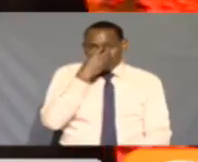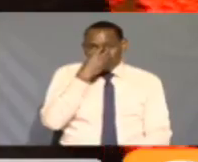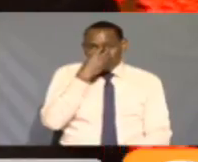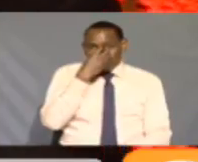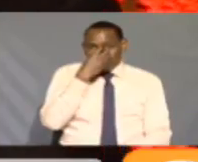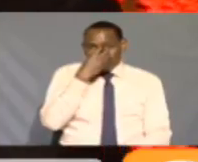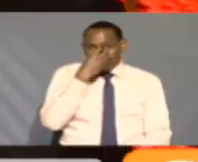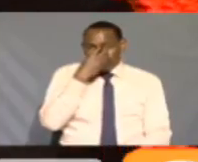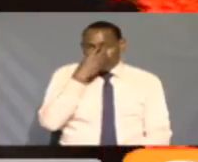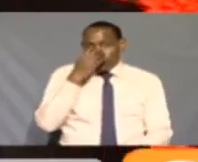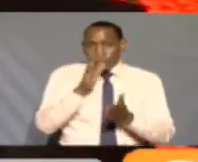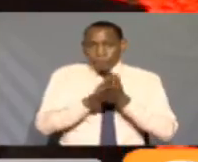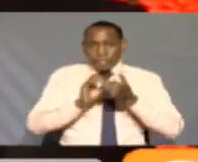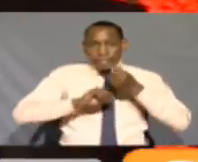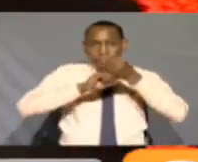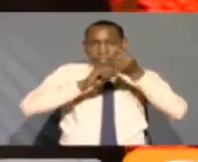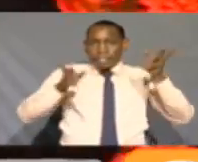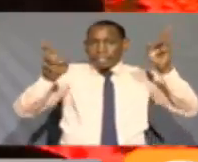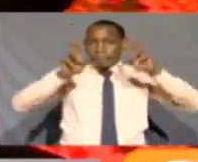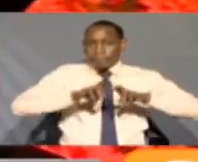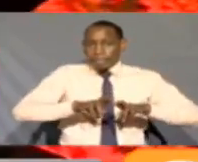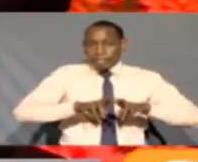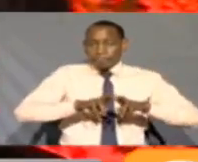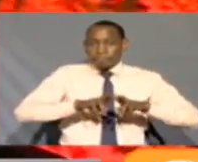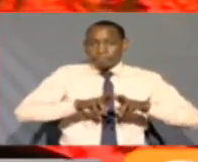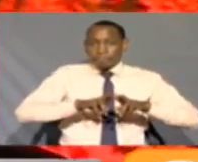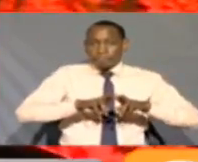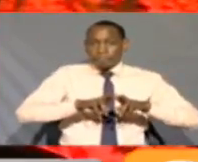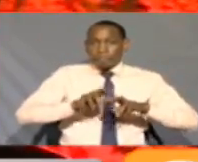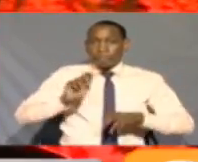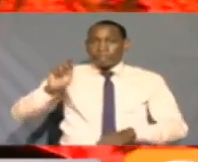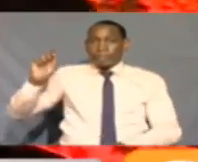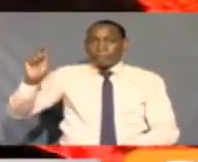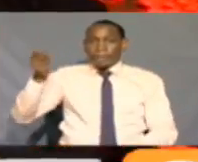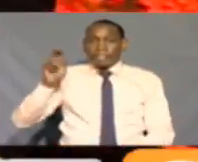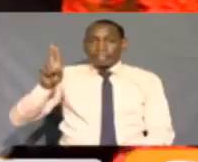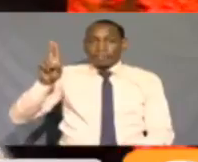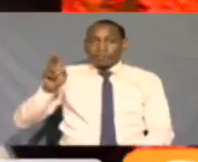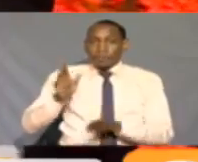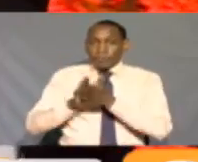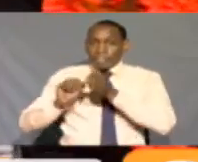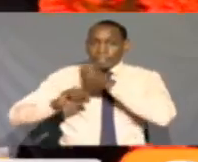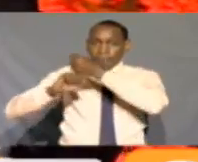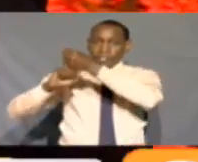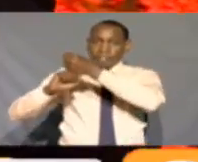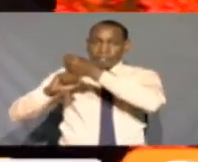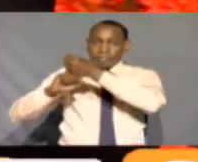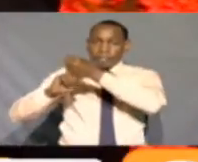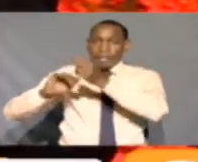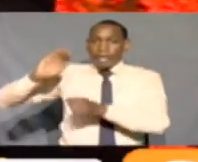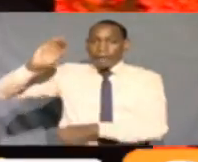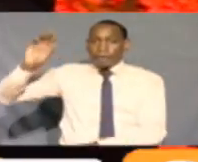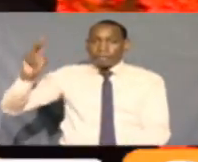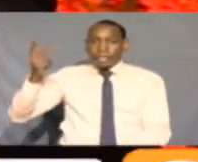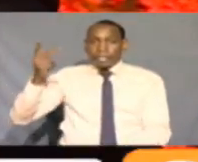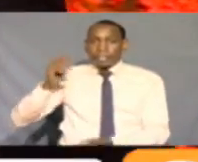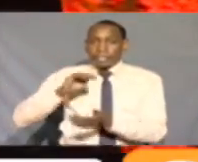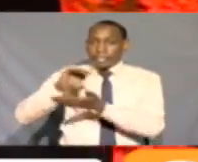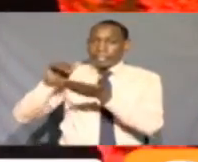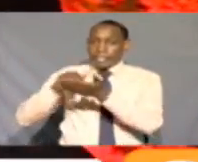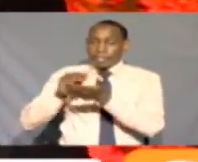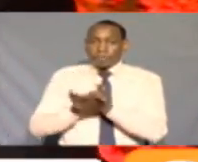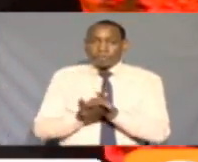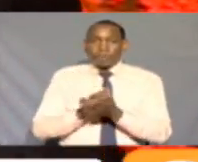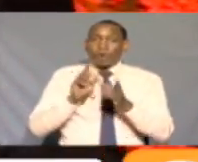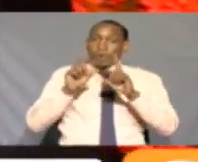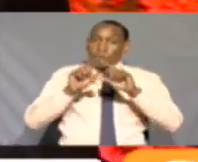na wandani wake wa mkoa wa Rift Valley na marafiki wao. Rais Kenyatta na wandani wake wa mkoa wa Kati na marafiki zao.